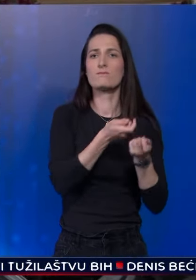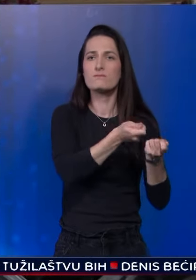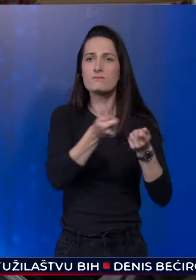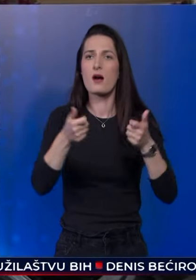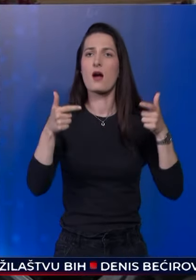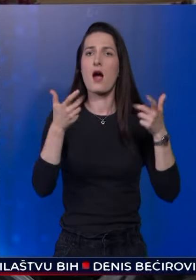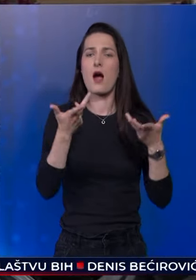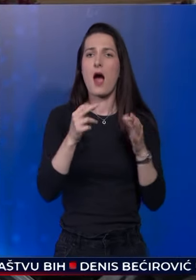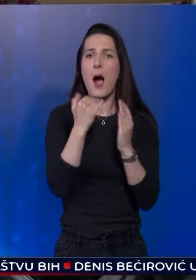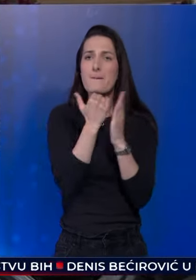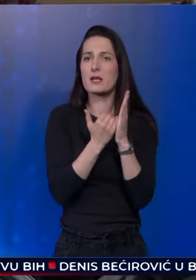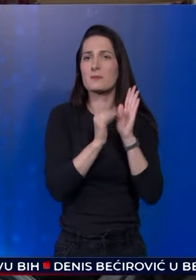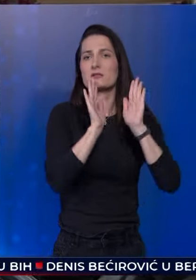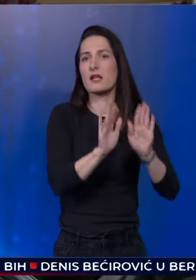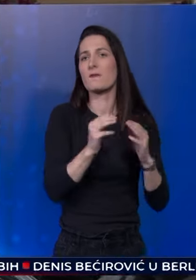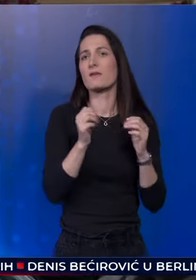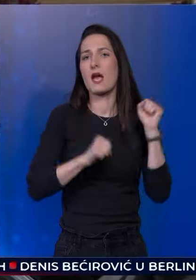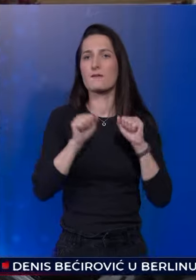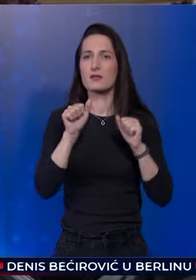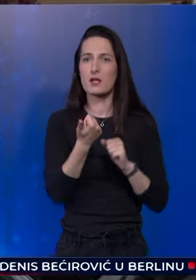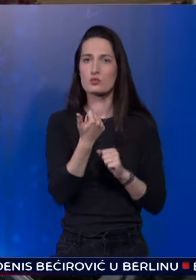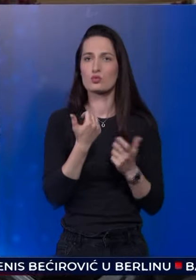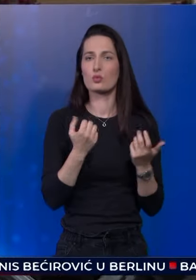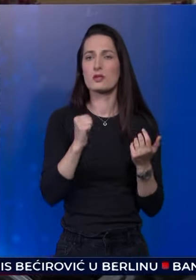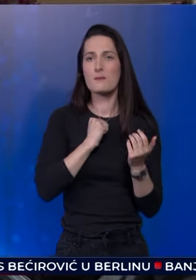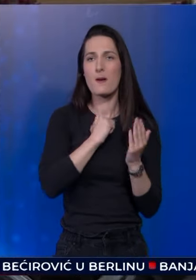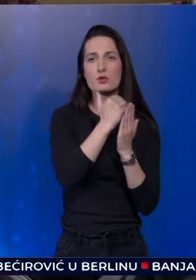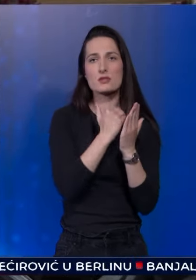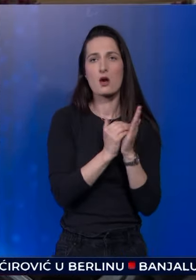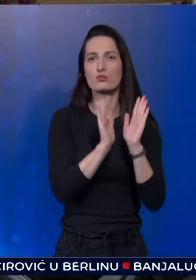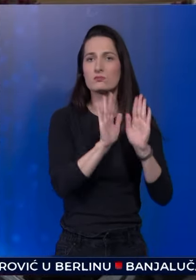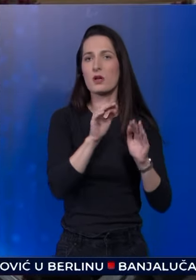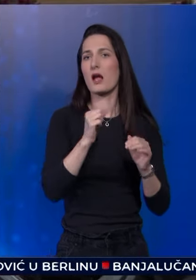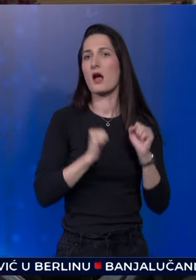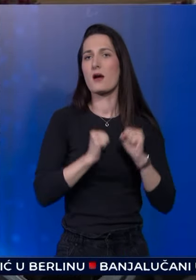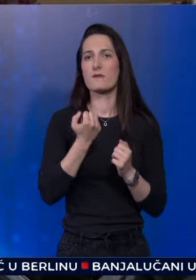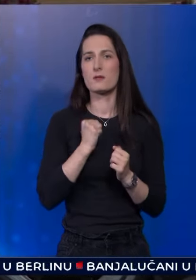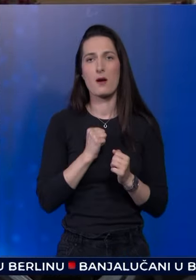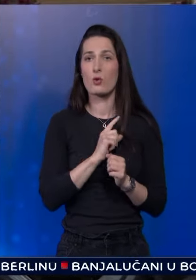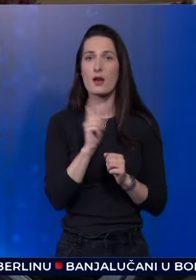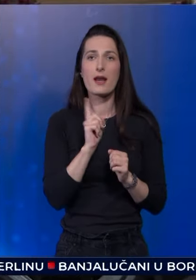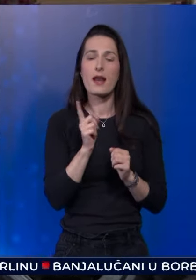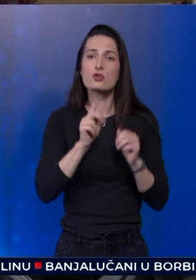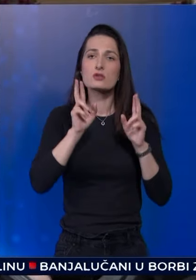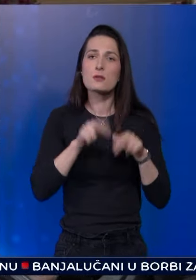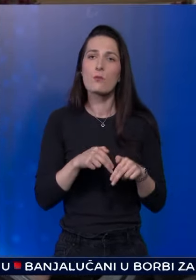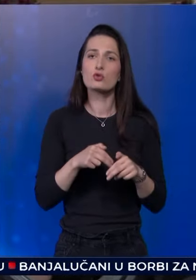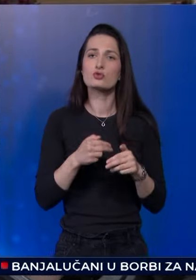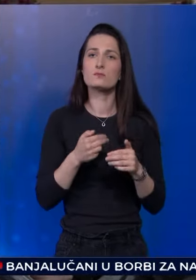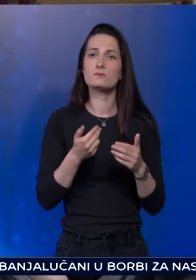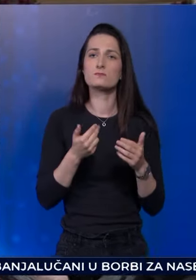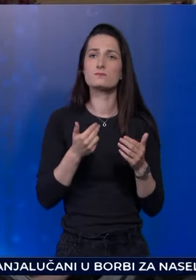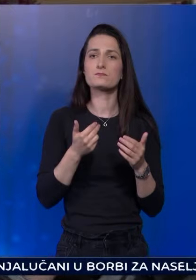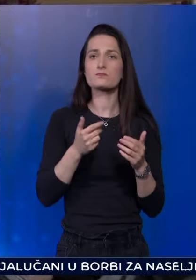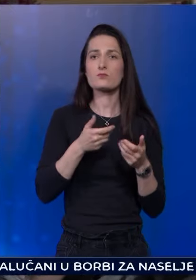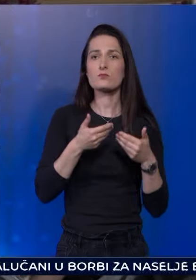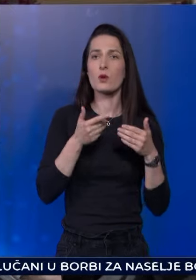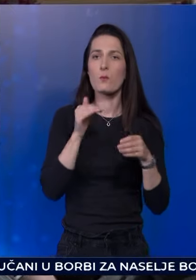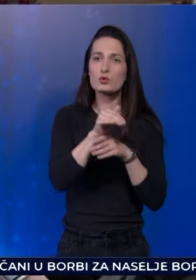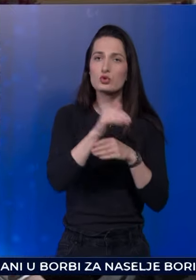i slično. Tako da to je neki susret ugostiteljima koji su tražili vrijeme pisanja